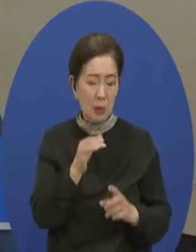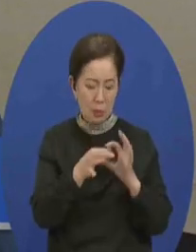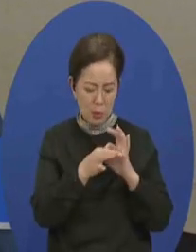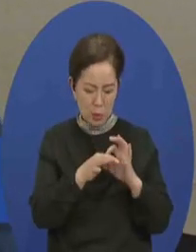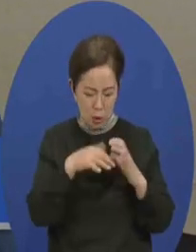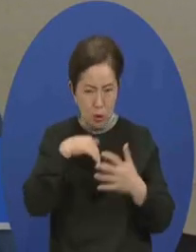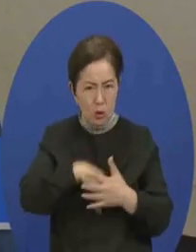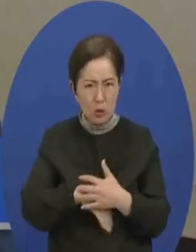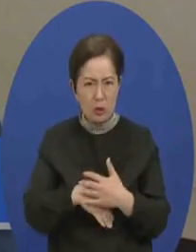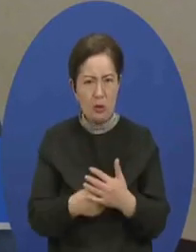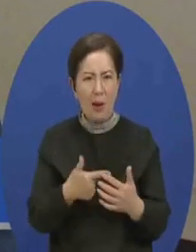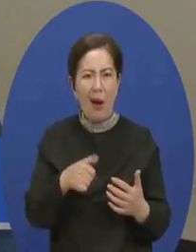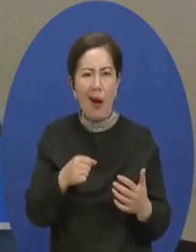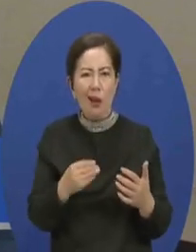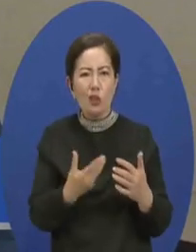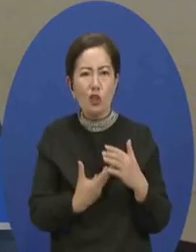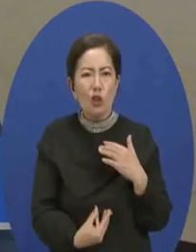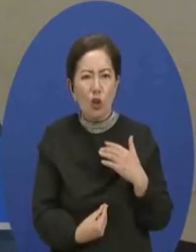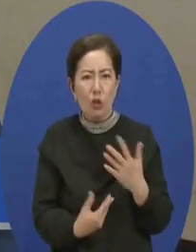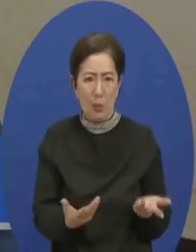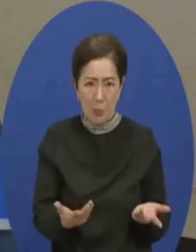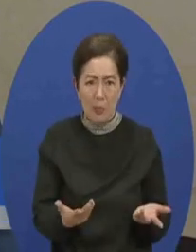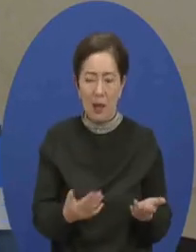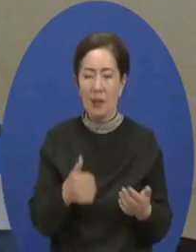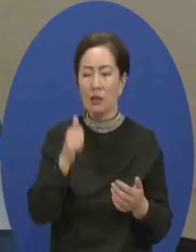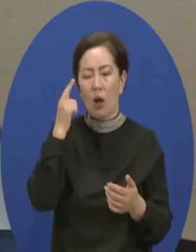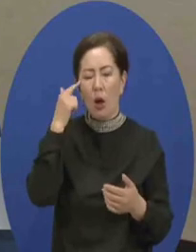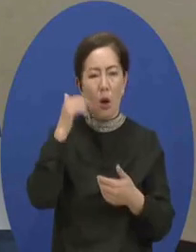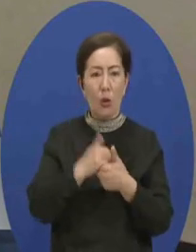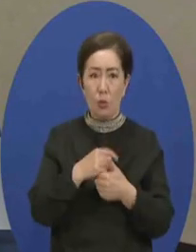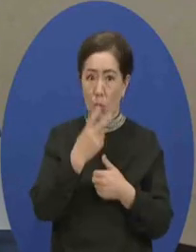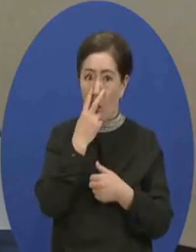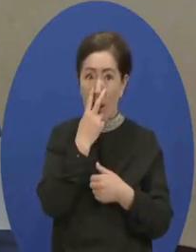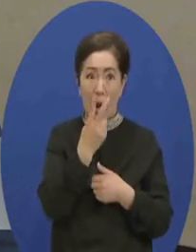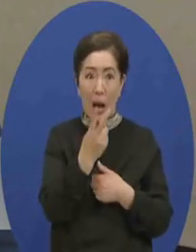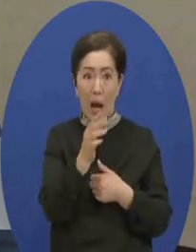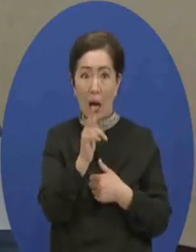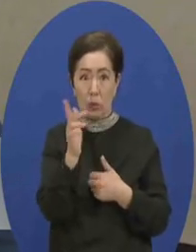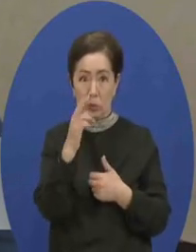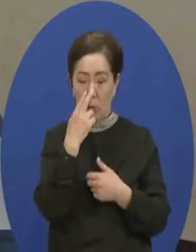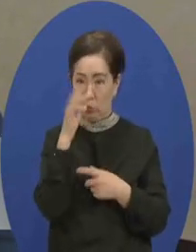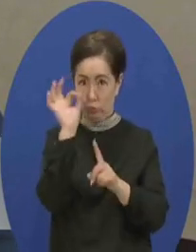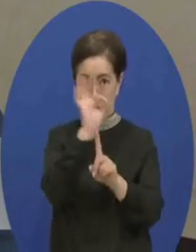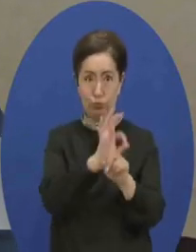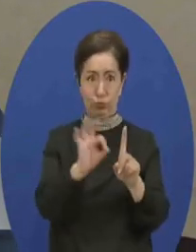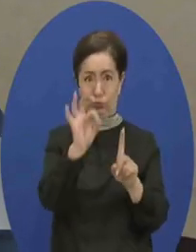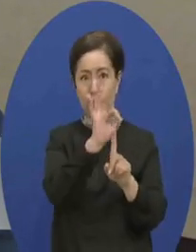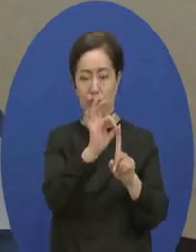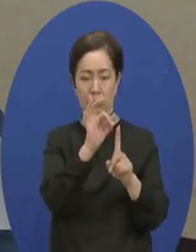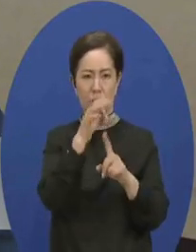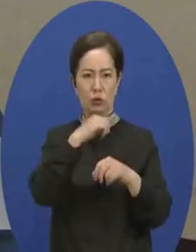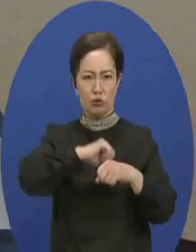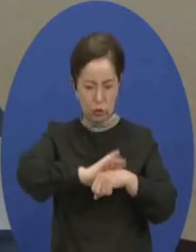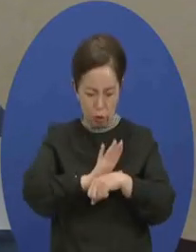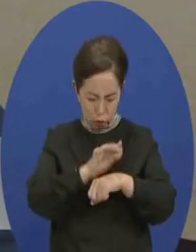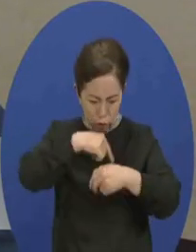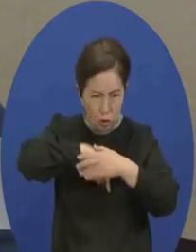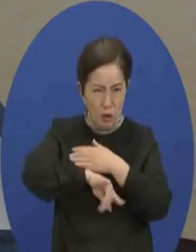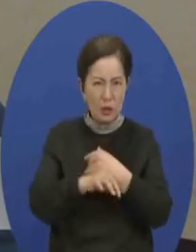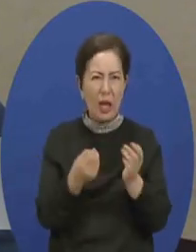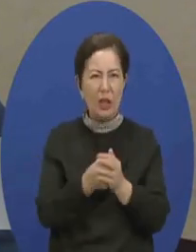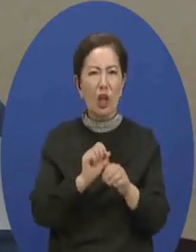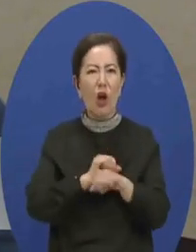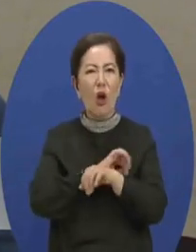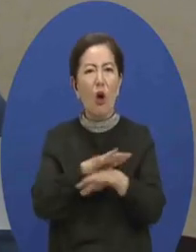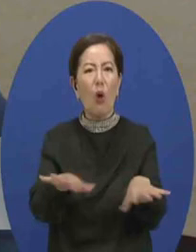удамд нь гаш нөлөө үүсдэг. Тэрийг бас хүмүүс сайн ойлгодгоо. Хүний нүдэнд харагдахгүй тийм цар тахал бол яг энэ